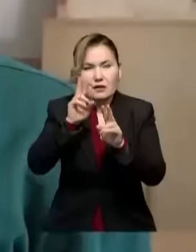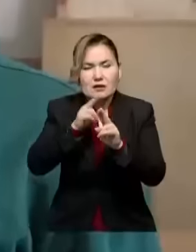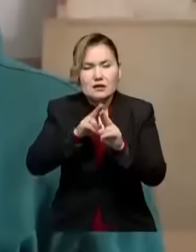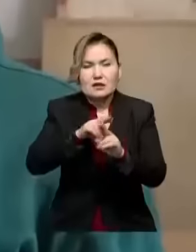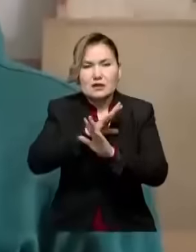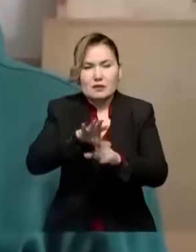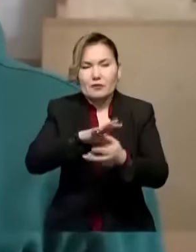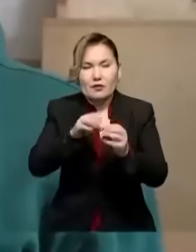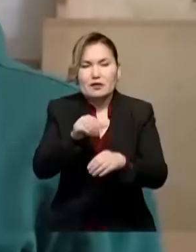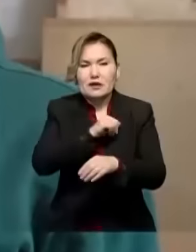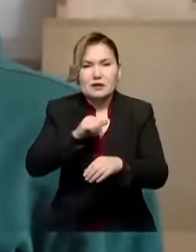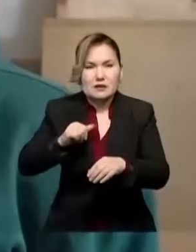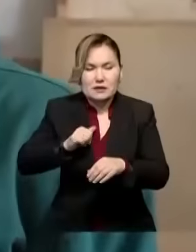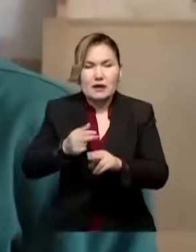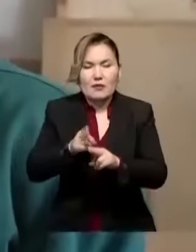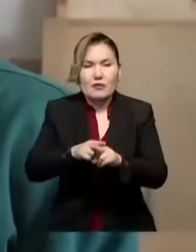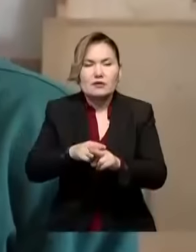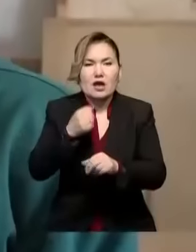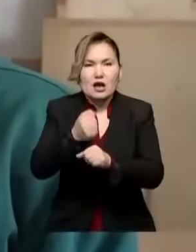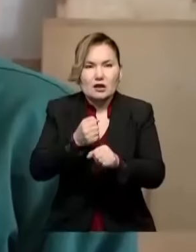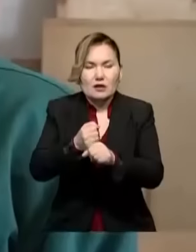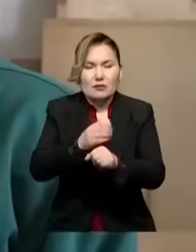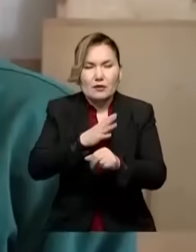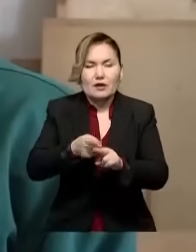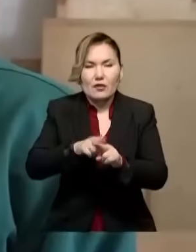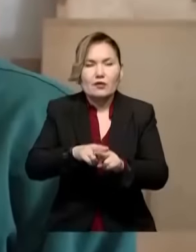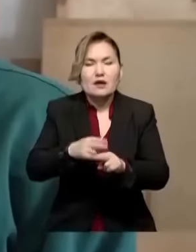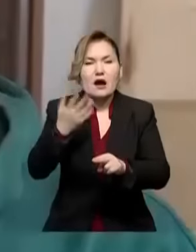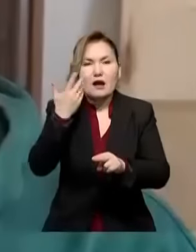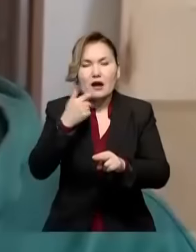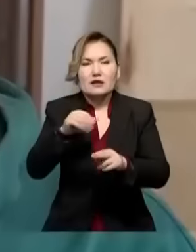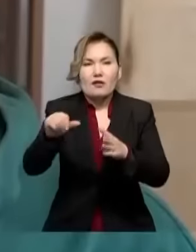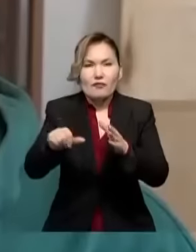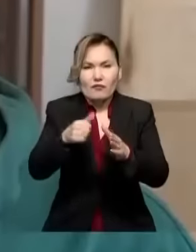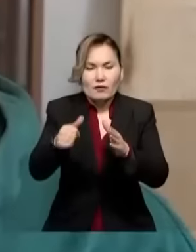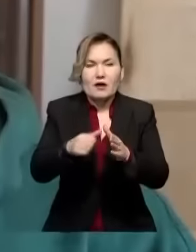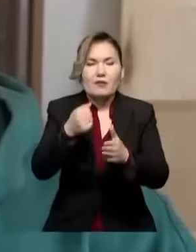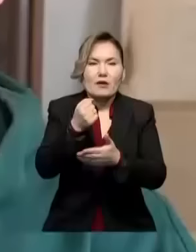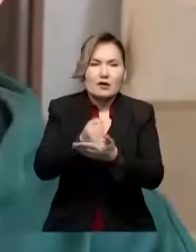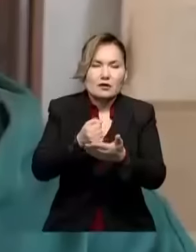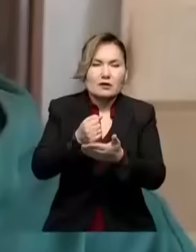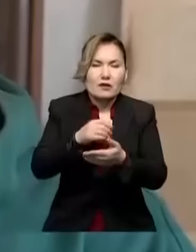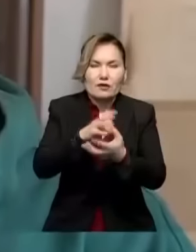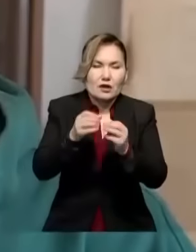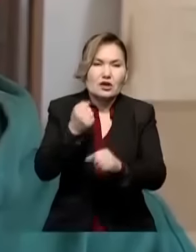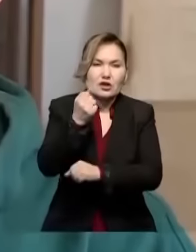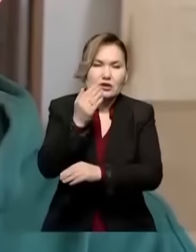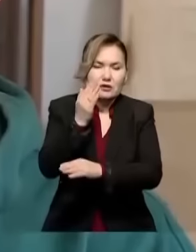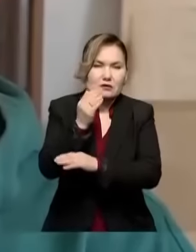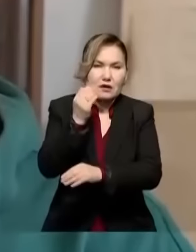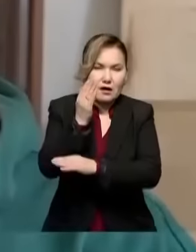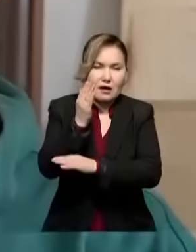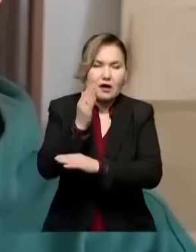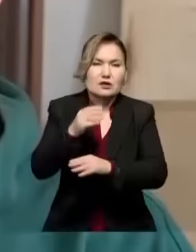дегенде мына шлифовка агач менен жасап турганда мийда демалат. Баскычымыз кыргандан. Кичкентай китептерин, оюнчуктарын агачтан